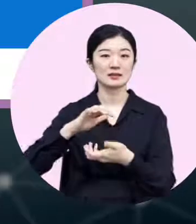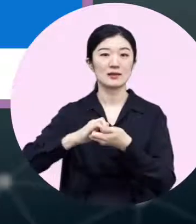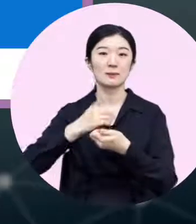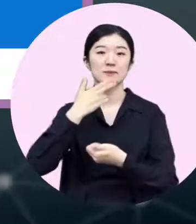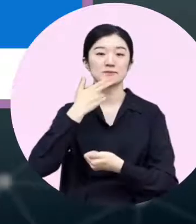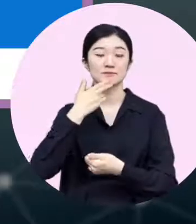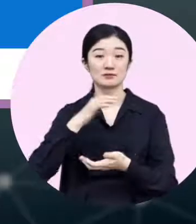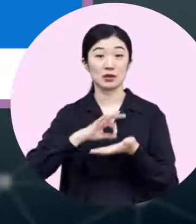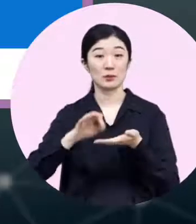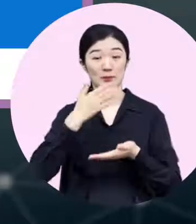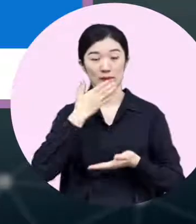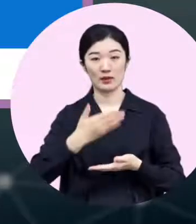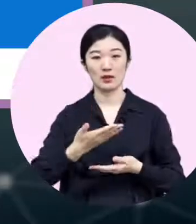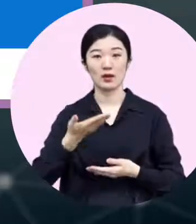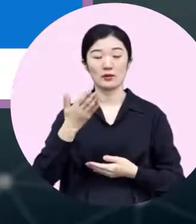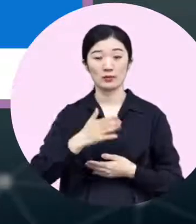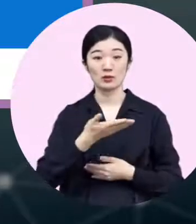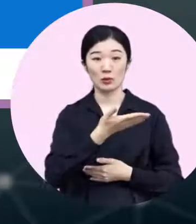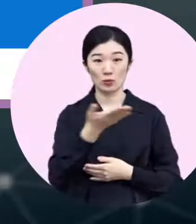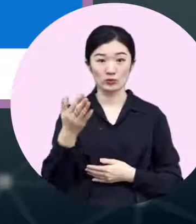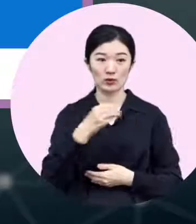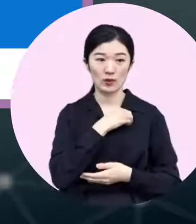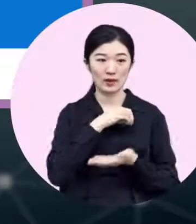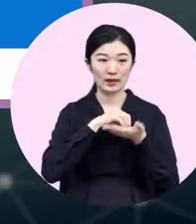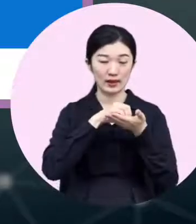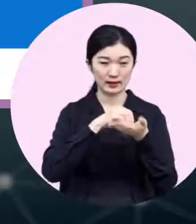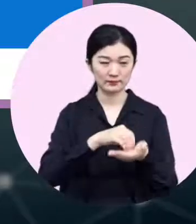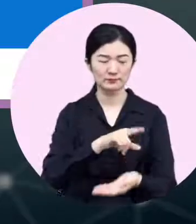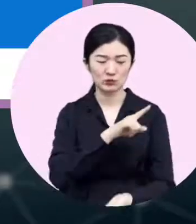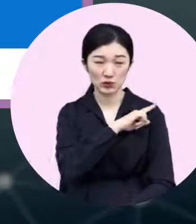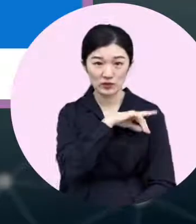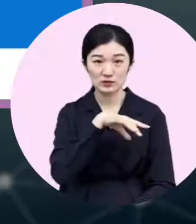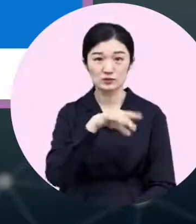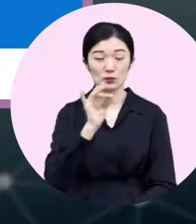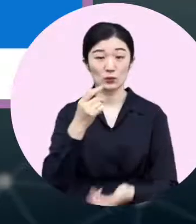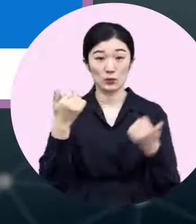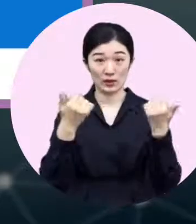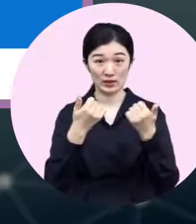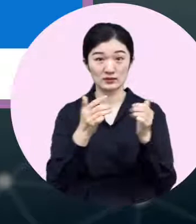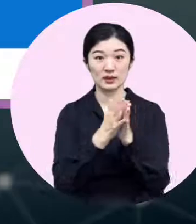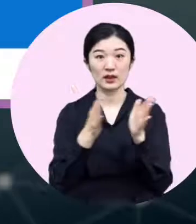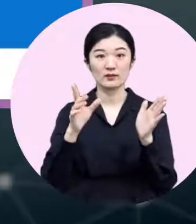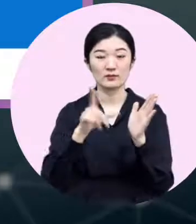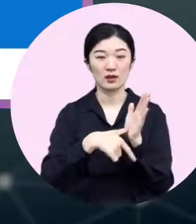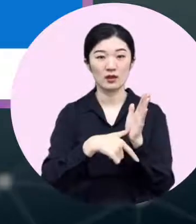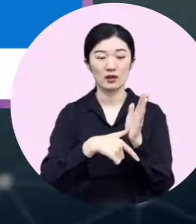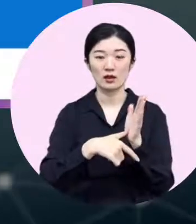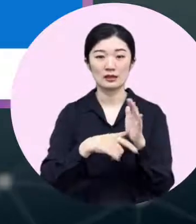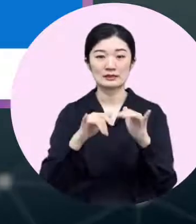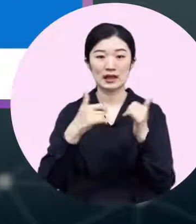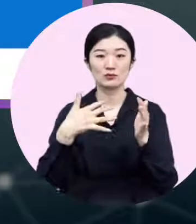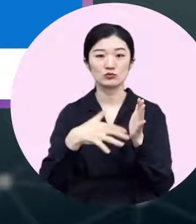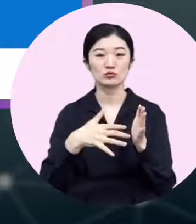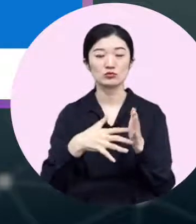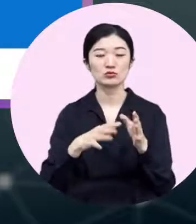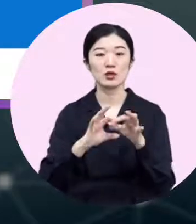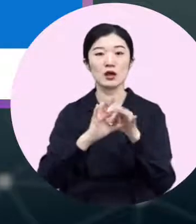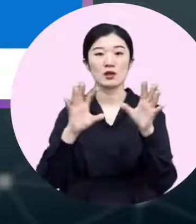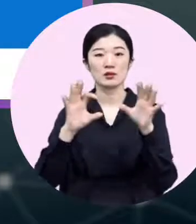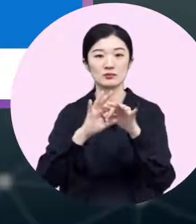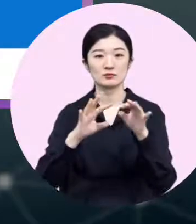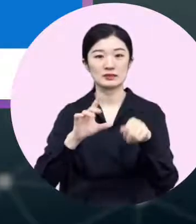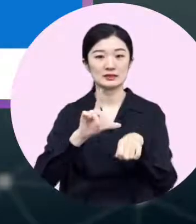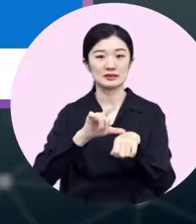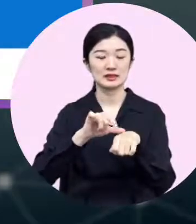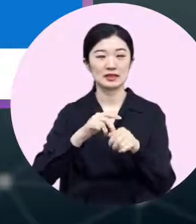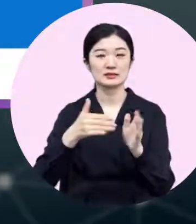그런데 여러분이 회원가입을 하시고 첫 번째로 주관하는 회의는 인원수에 상관없이 무제한입니다. 네, 그러니까 요것도 이제 여러분들이